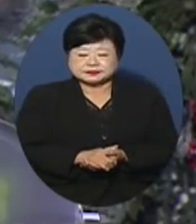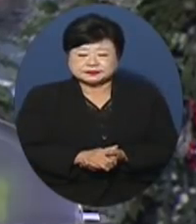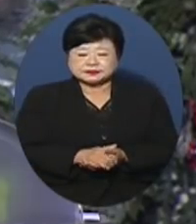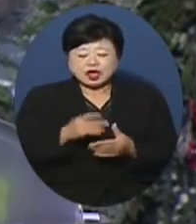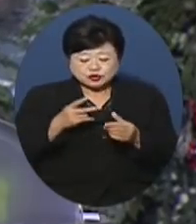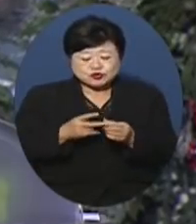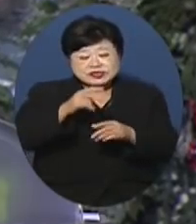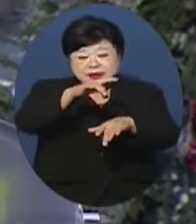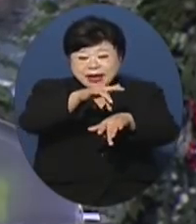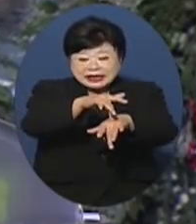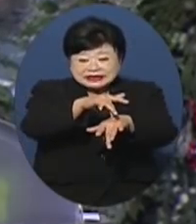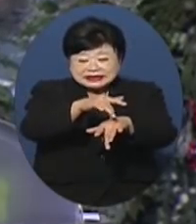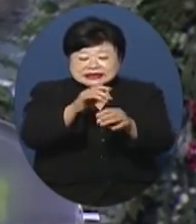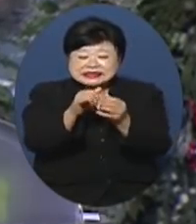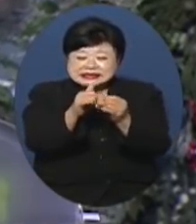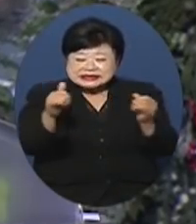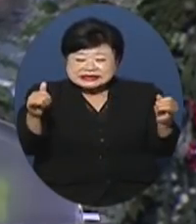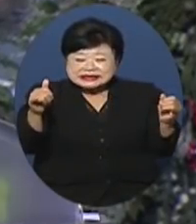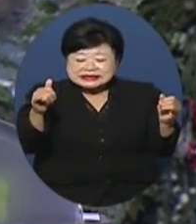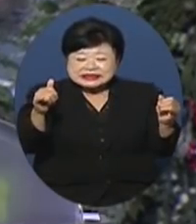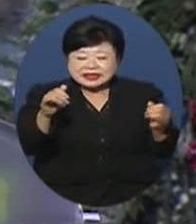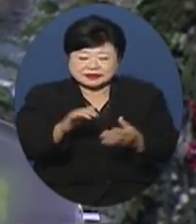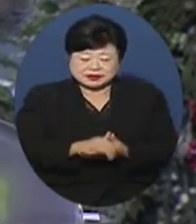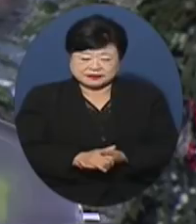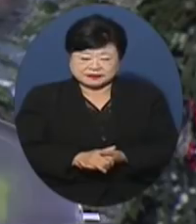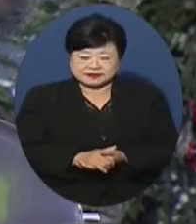둘째, 마귀는 사람의 흔적인